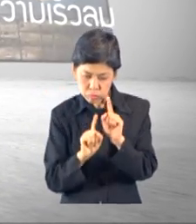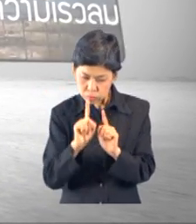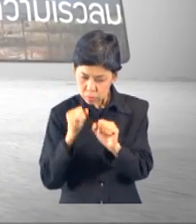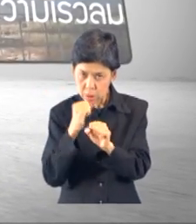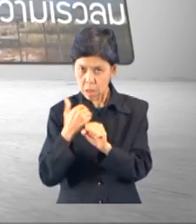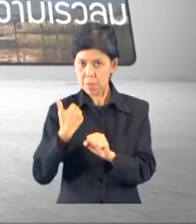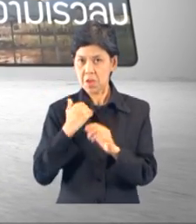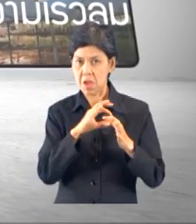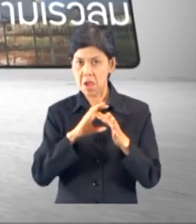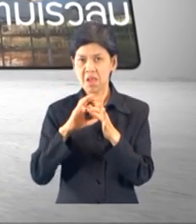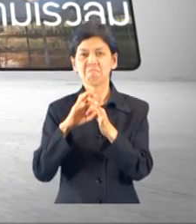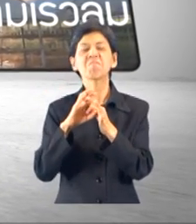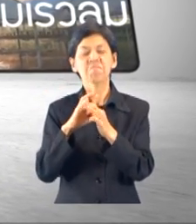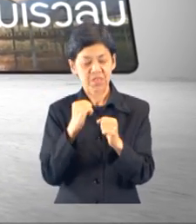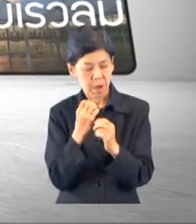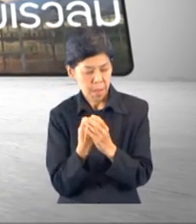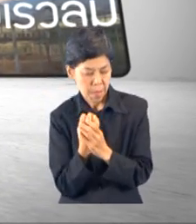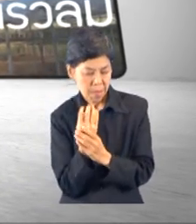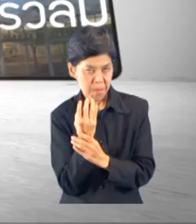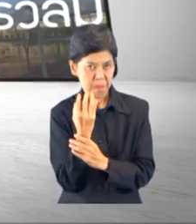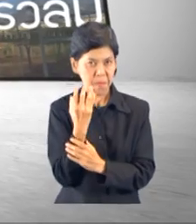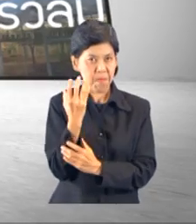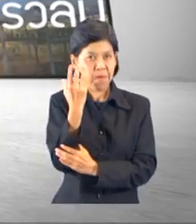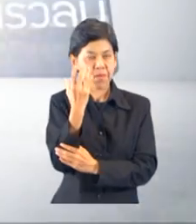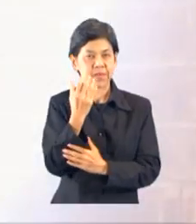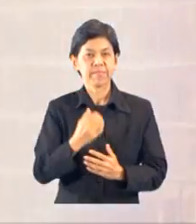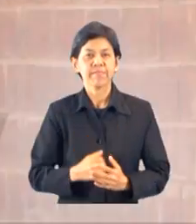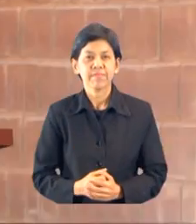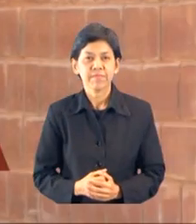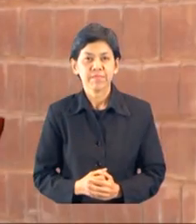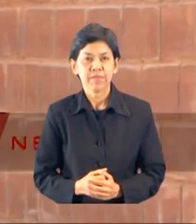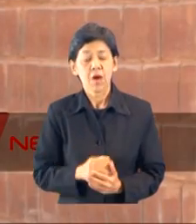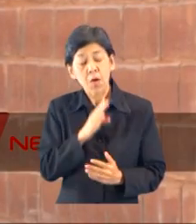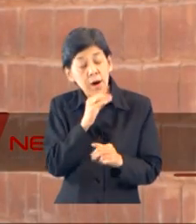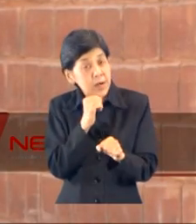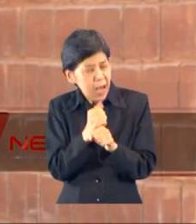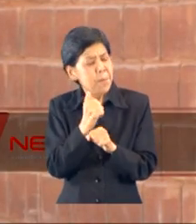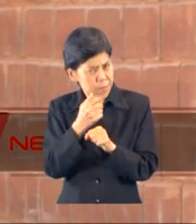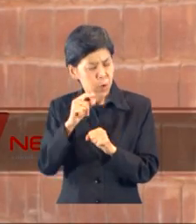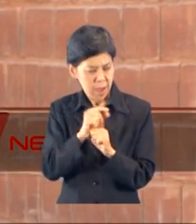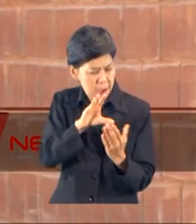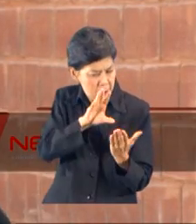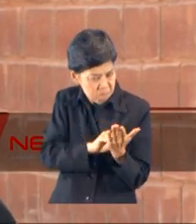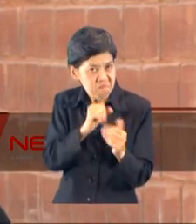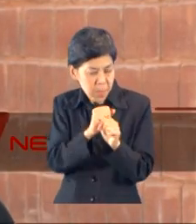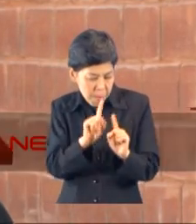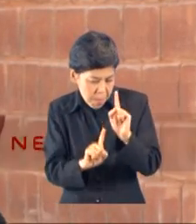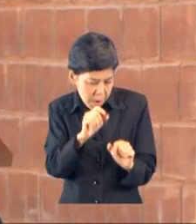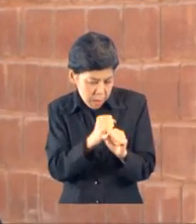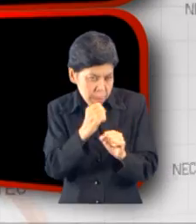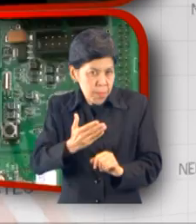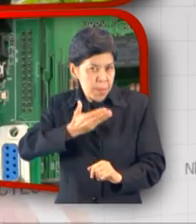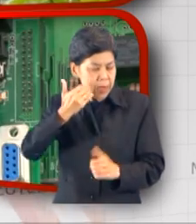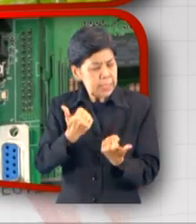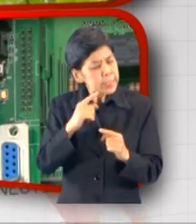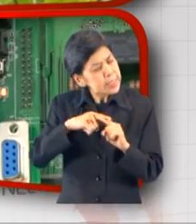นี้มีผลต่อการเจริญเติบโตของพืช สร้างประโยชน์ได้โดยการเก็บบันทึกข้อมูลสภาพอาก